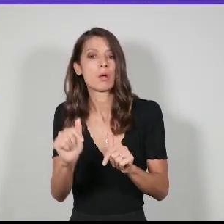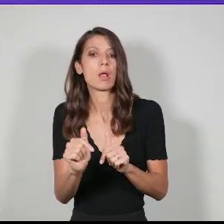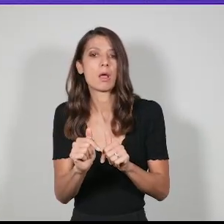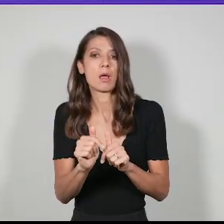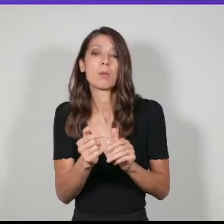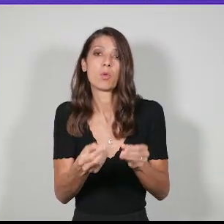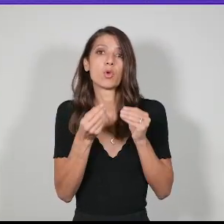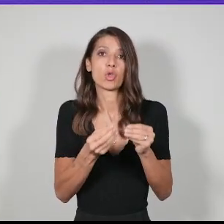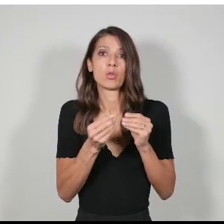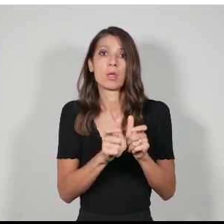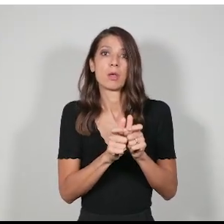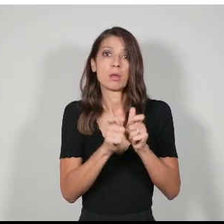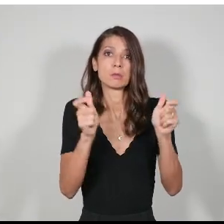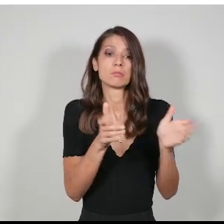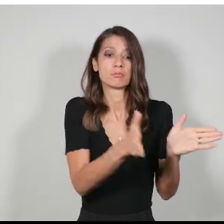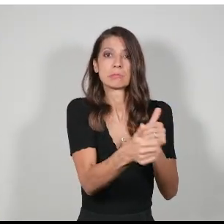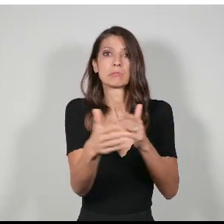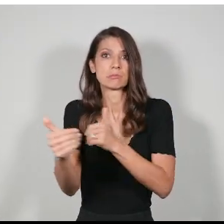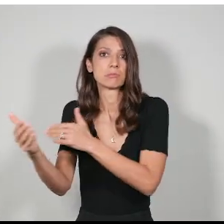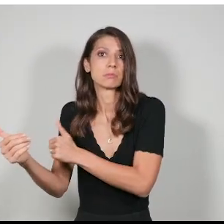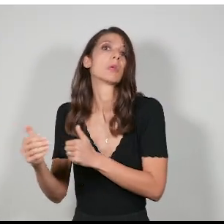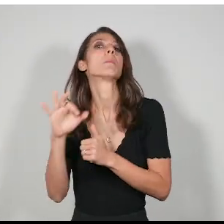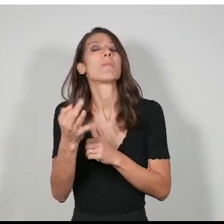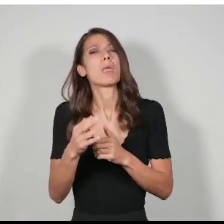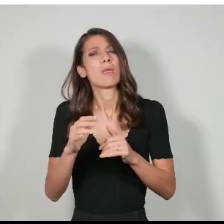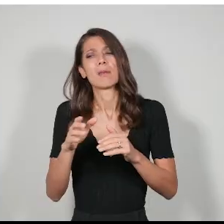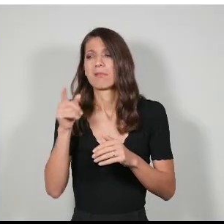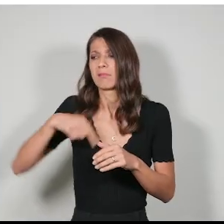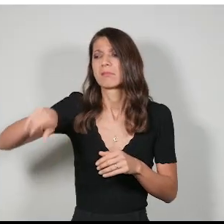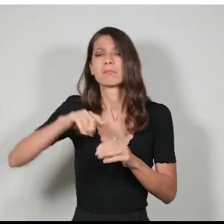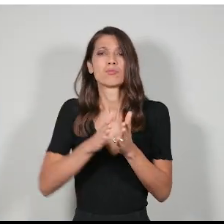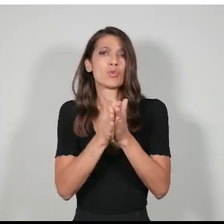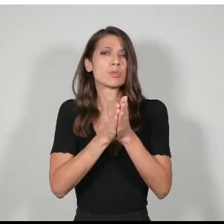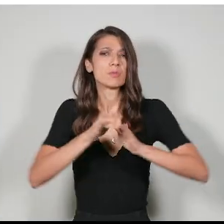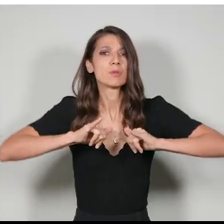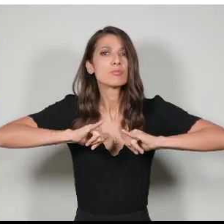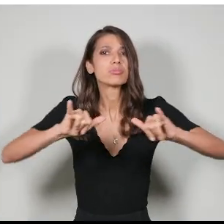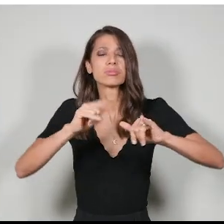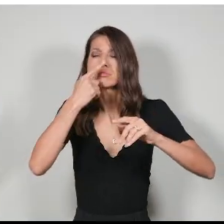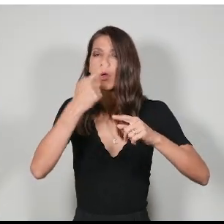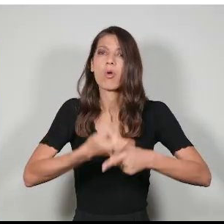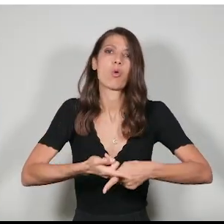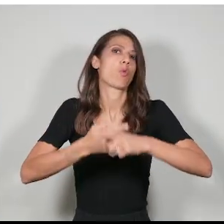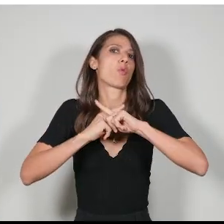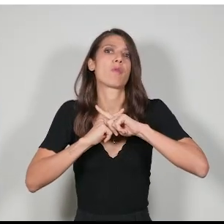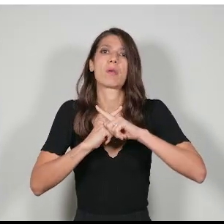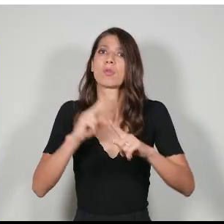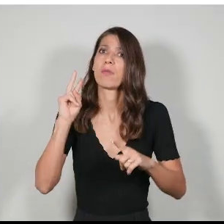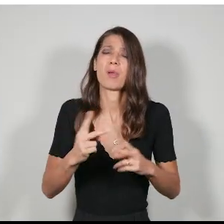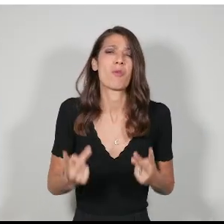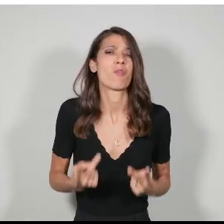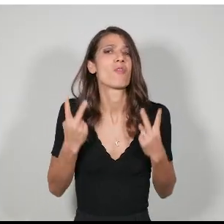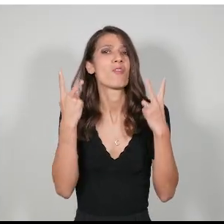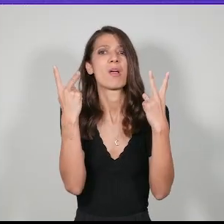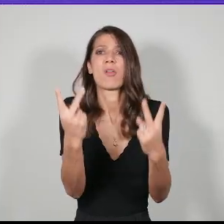cloisonnement institutionnel, alors qu'ils sont particulièrement motivés, qui sont particulièrement convaincus de l'apport qu'ils ont